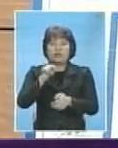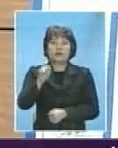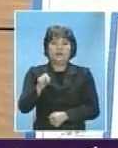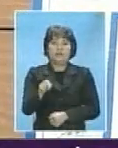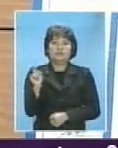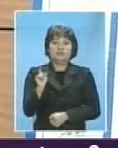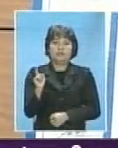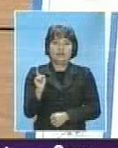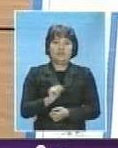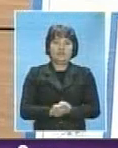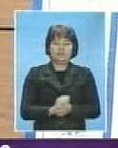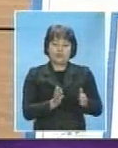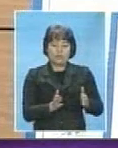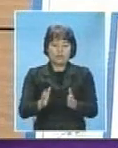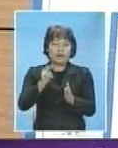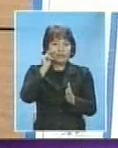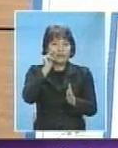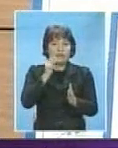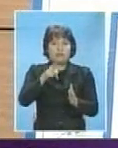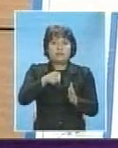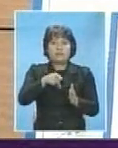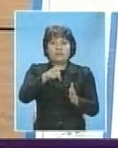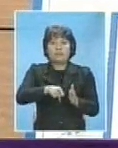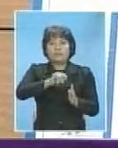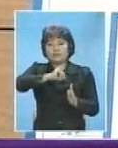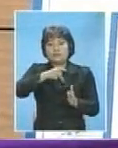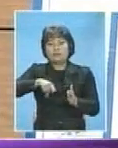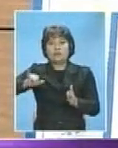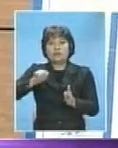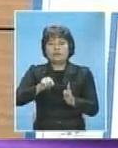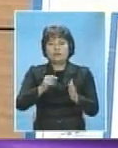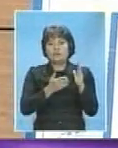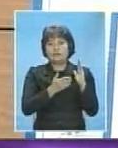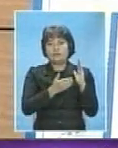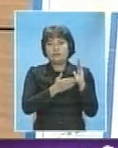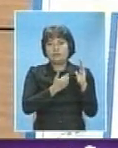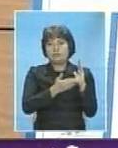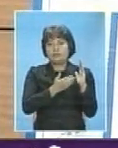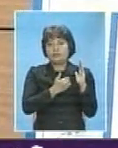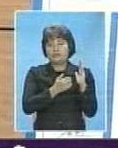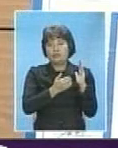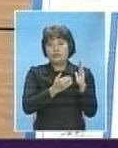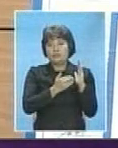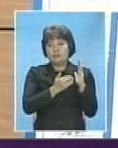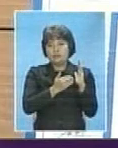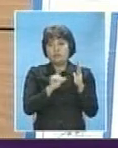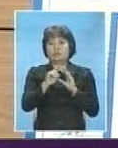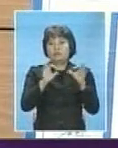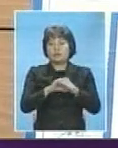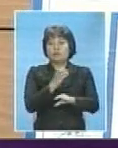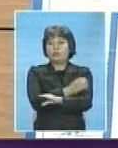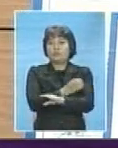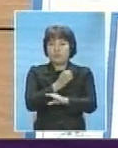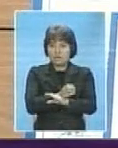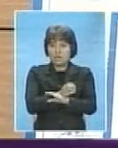ส่วนของแม่น้ำเจ้าพระยาในซีกตอนตกและตอนใต้อันประกอบไปด้วยจังหวัดพระนครศรีอยุธยาจังหวัด